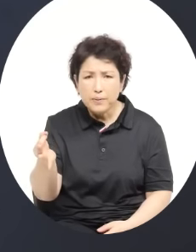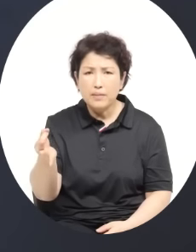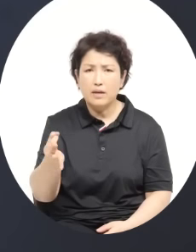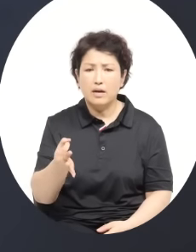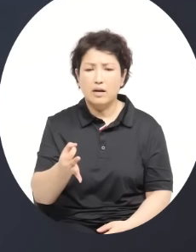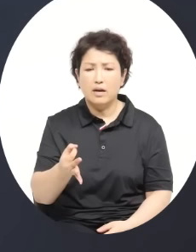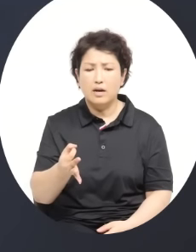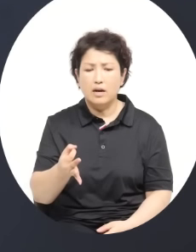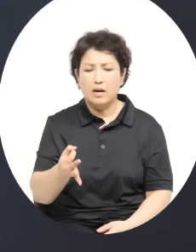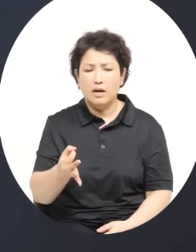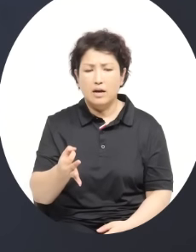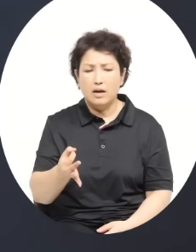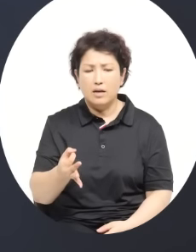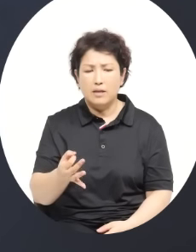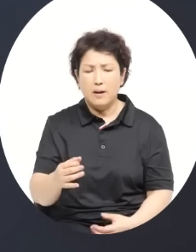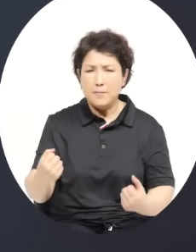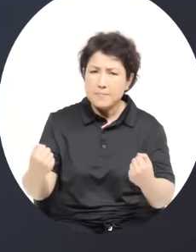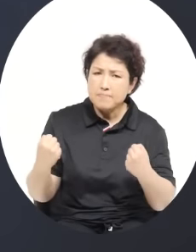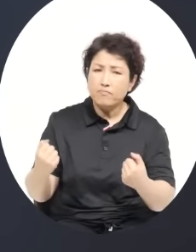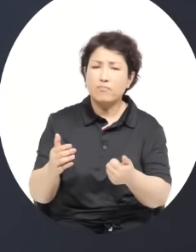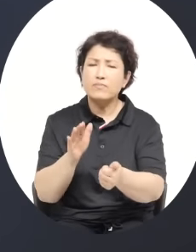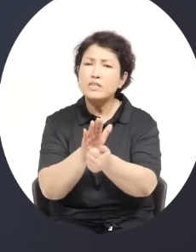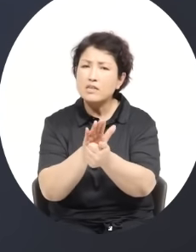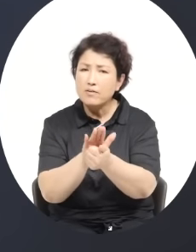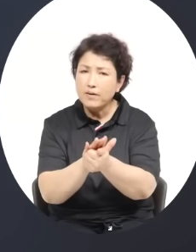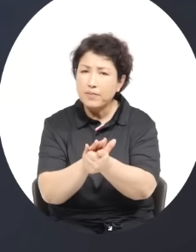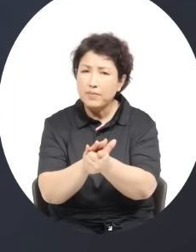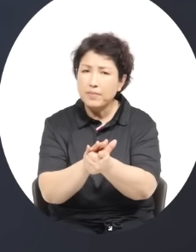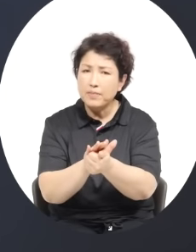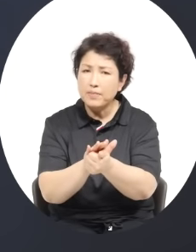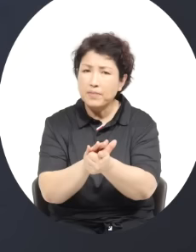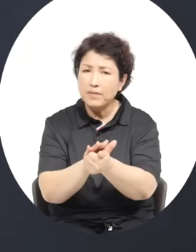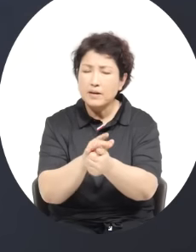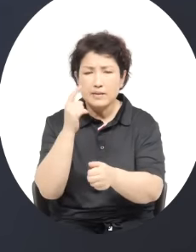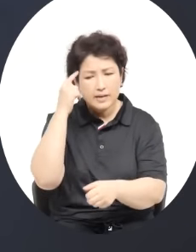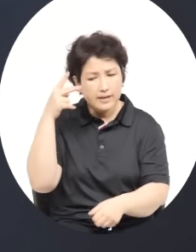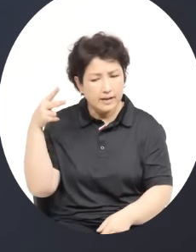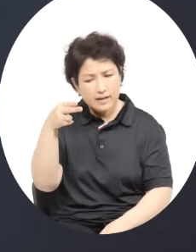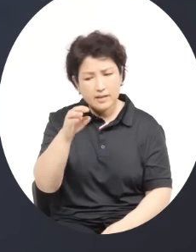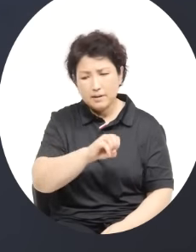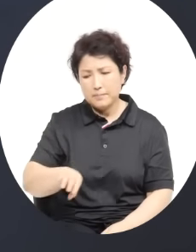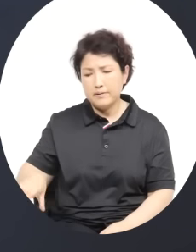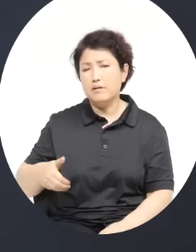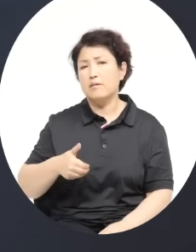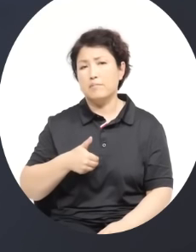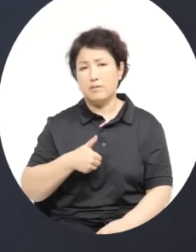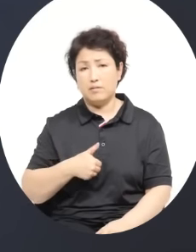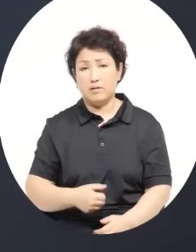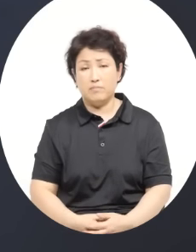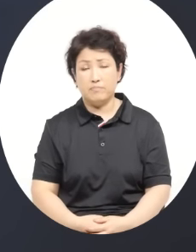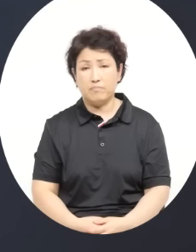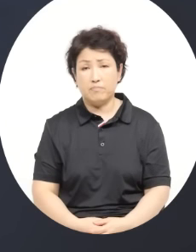경제적 지원이나 정신적 지원을 받을 생각도 멈춰야 된다.